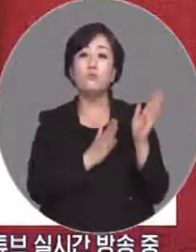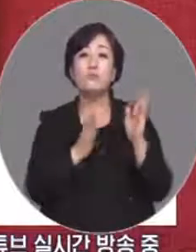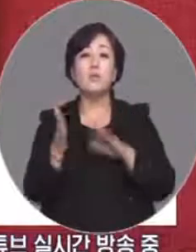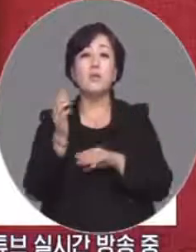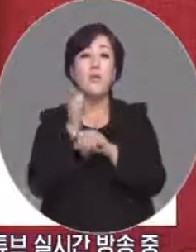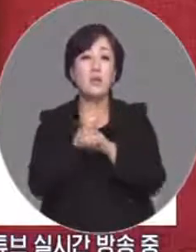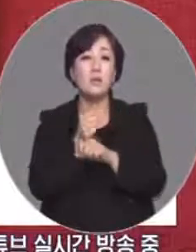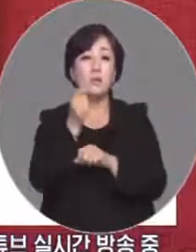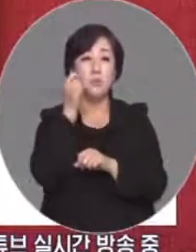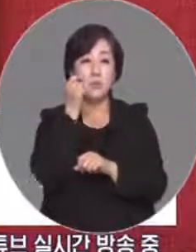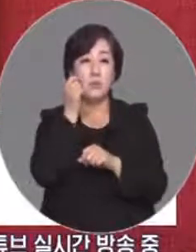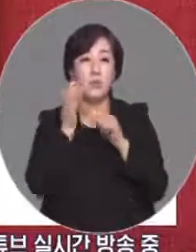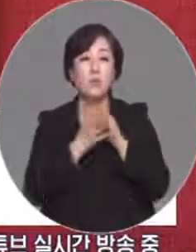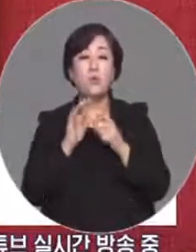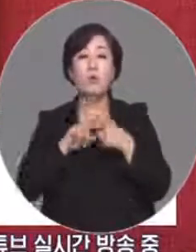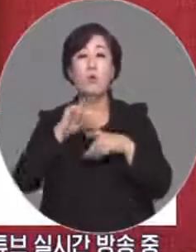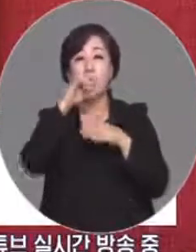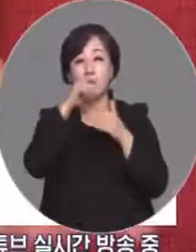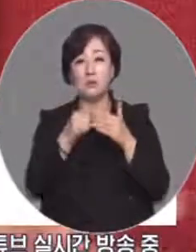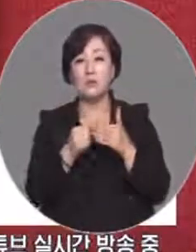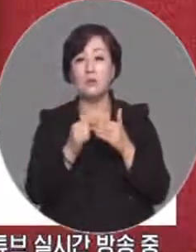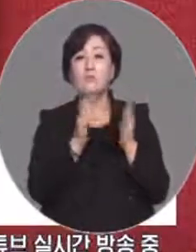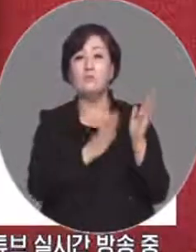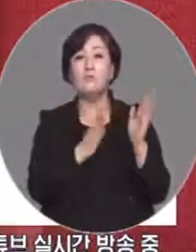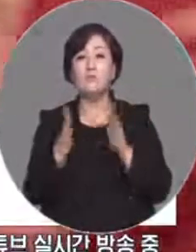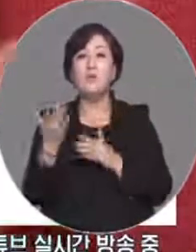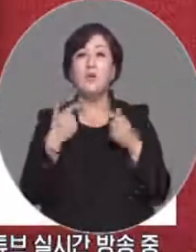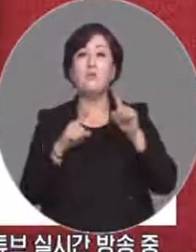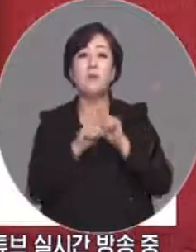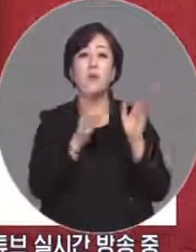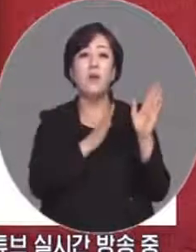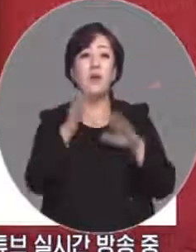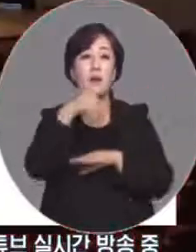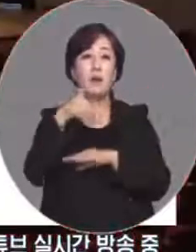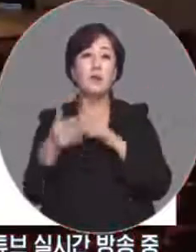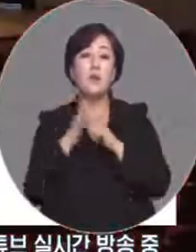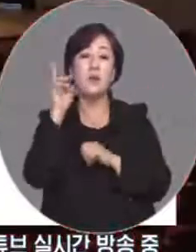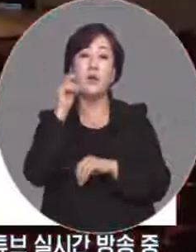играть больше классический репертуар, нежели романтический, потому что оркестр